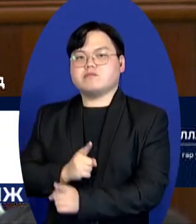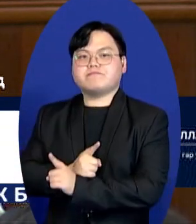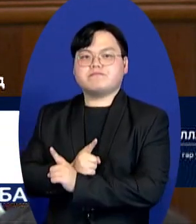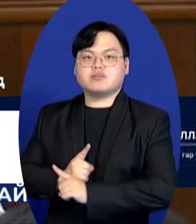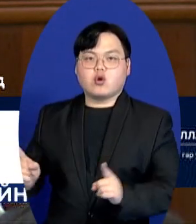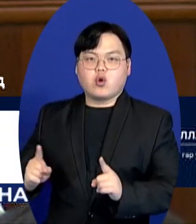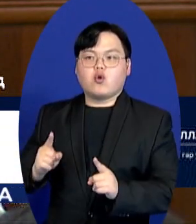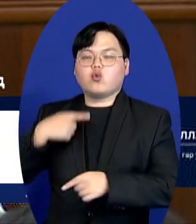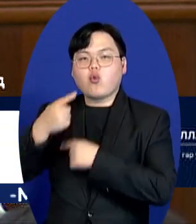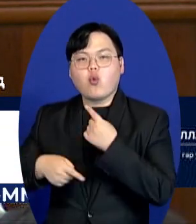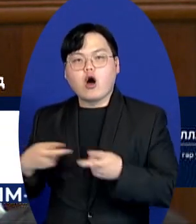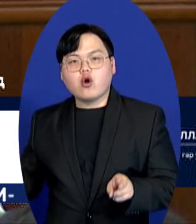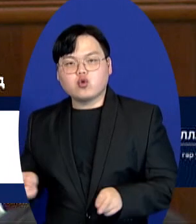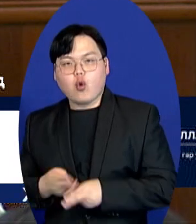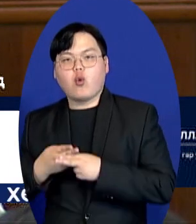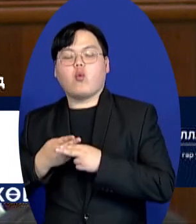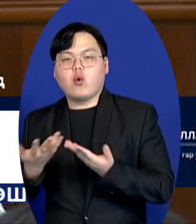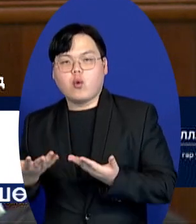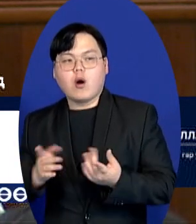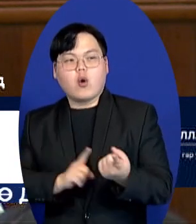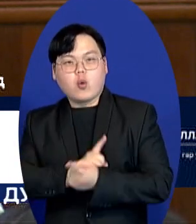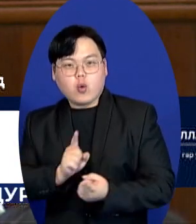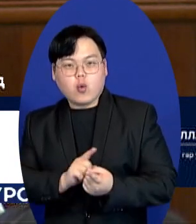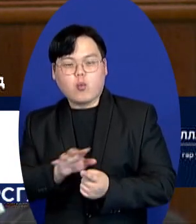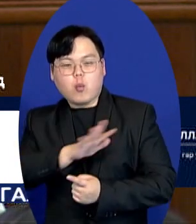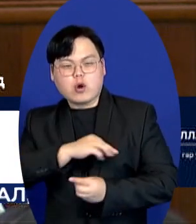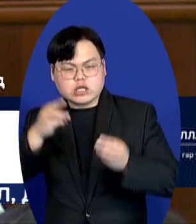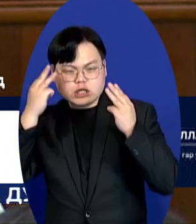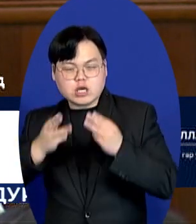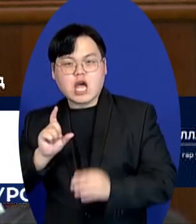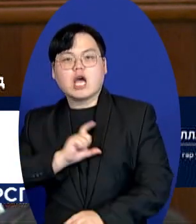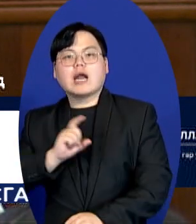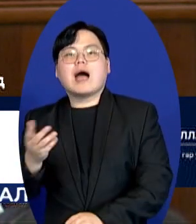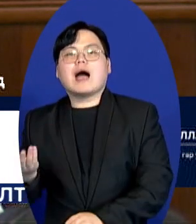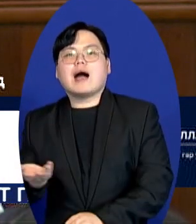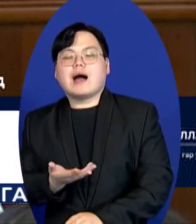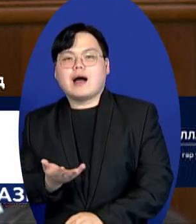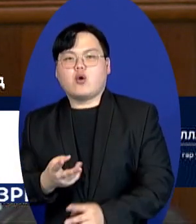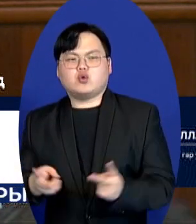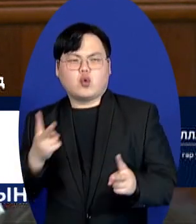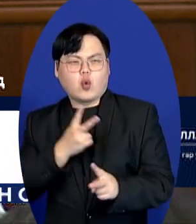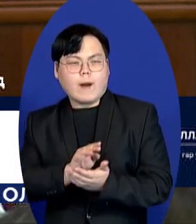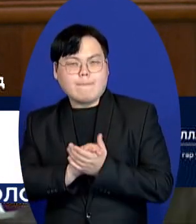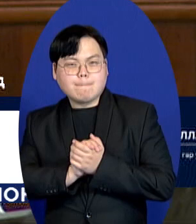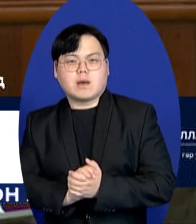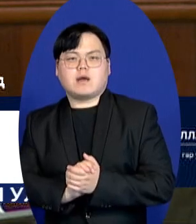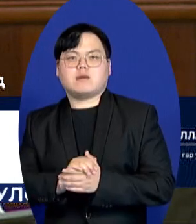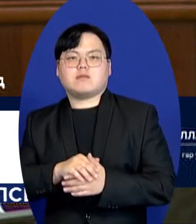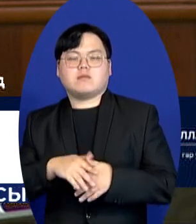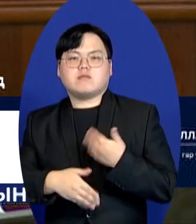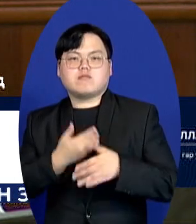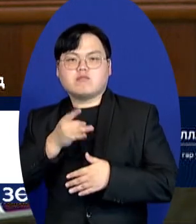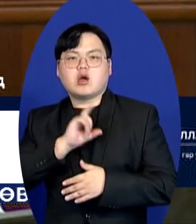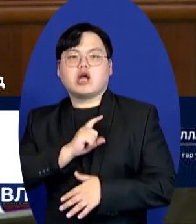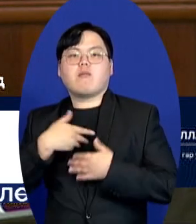тухайн дүгнэлт гаргах, маргааны хянан шийдвэрлэх бүрэн эрхийг үндсэн хуулийг одоо чандан сахиулах баталгаа мөн гэж бүрийн